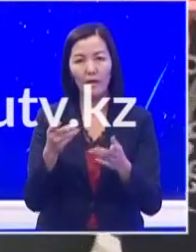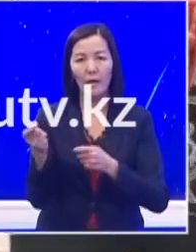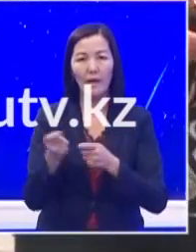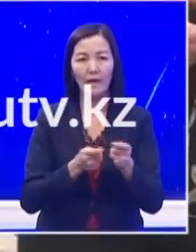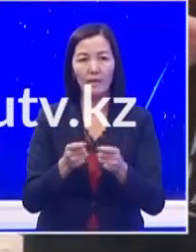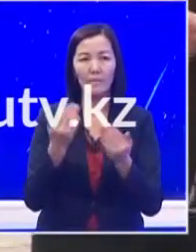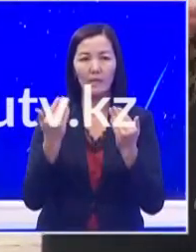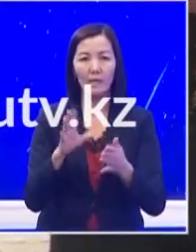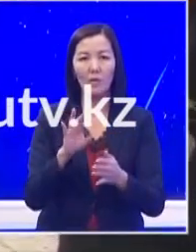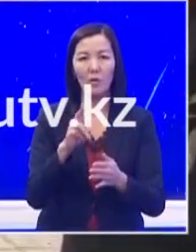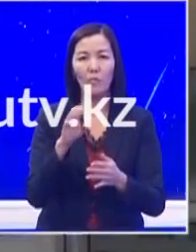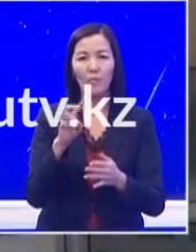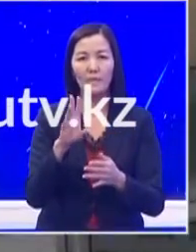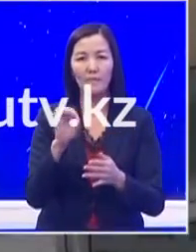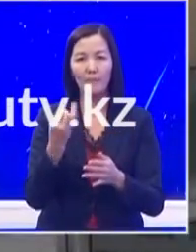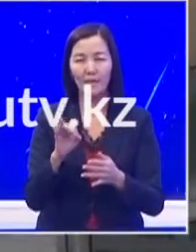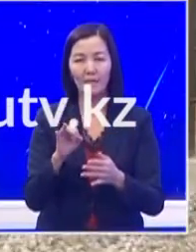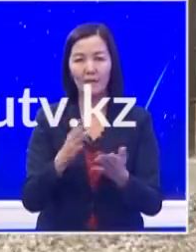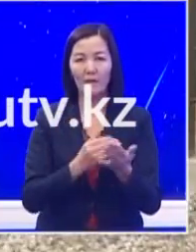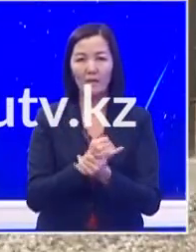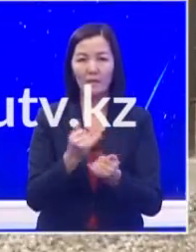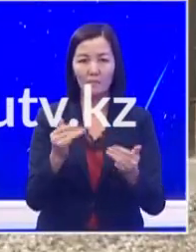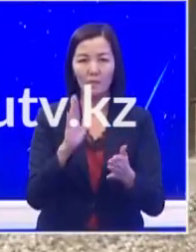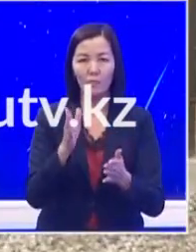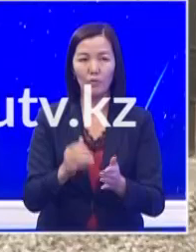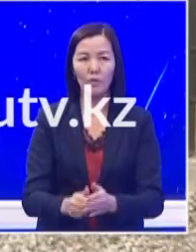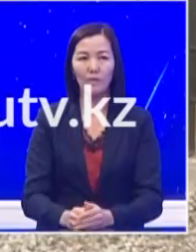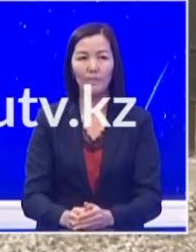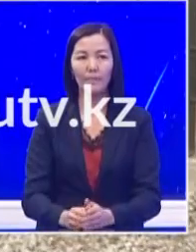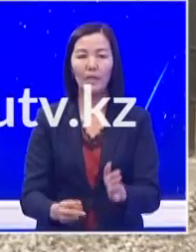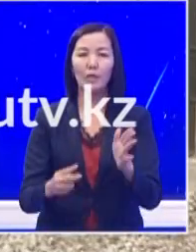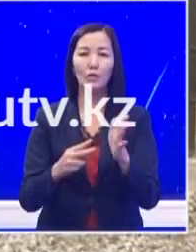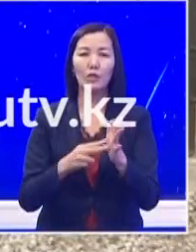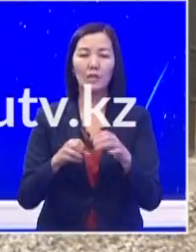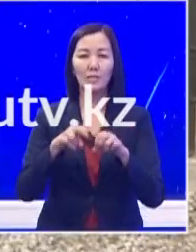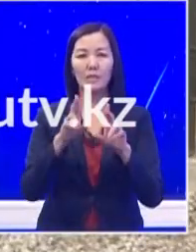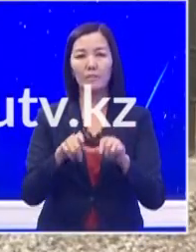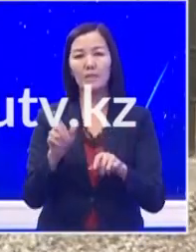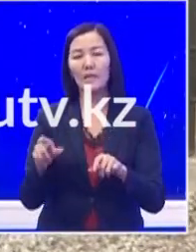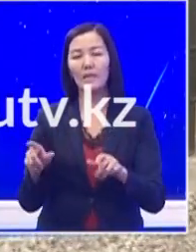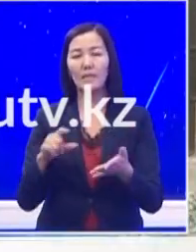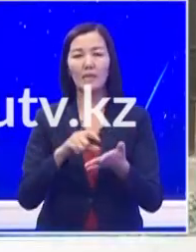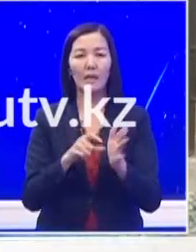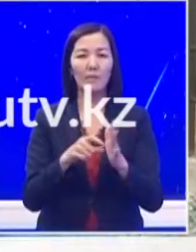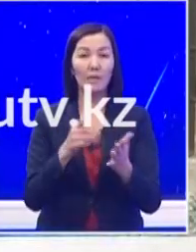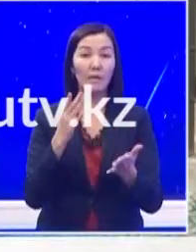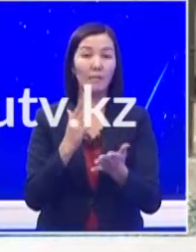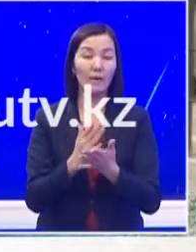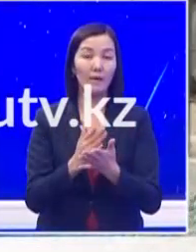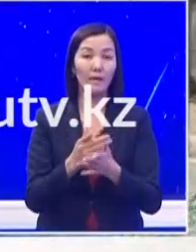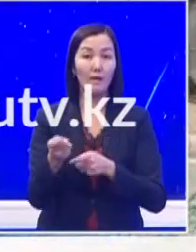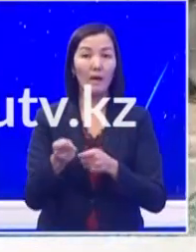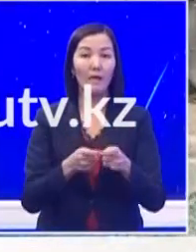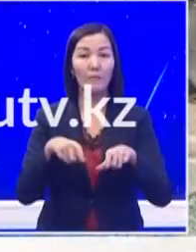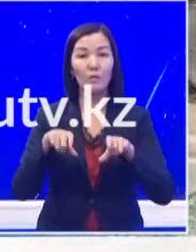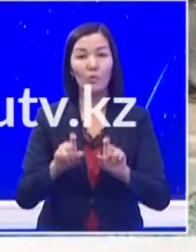енді open space форматымен жұмыс істейді. 7 маманның кабинеті, әкімнің